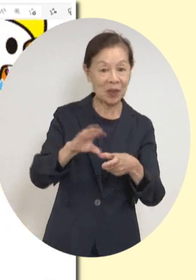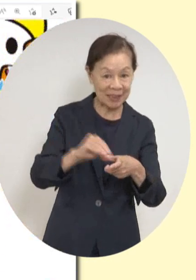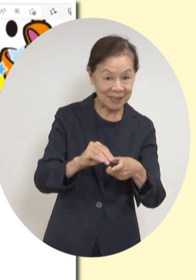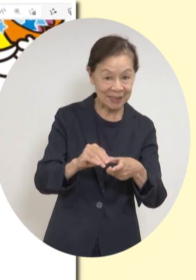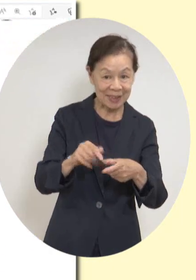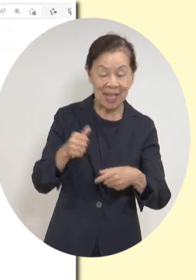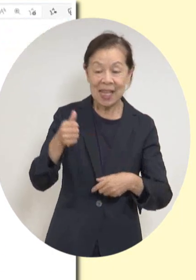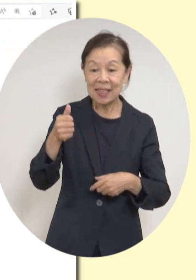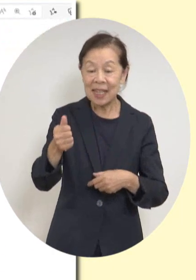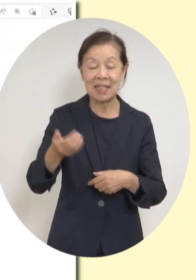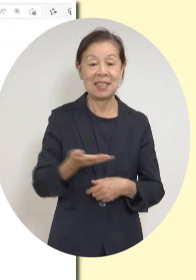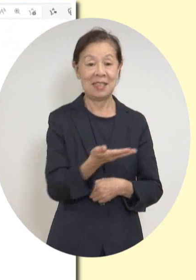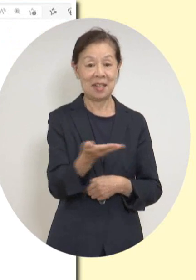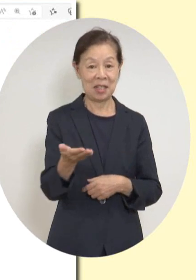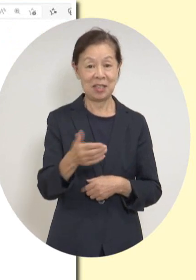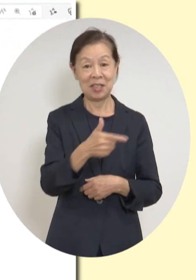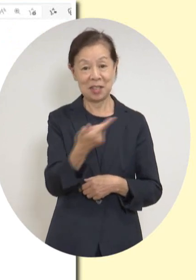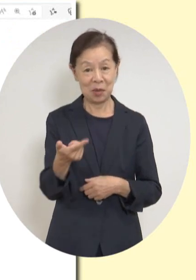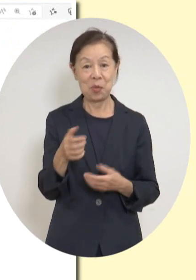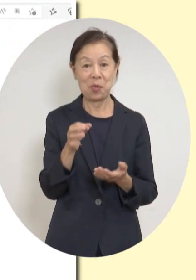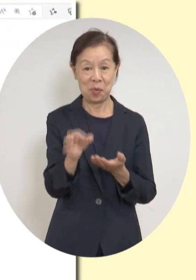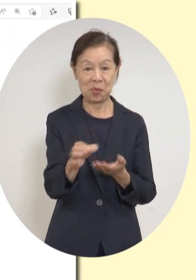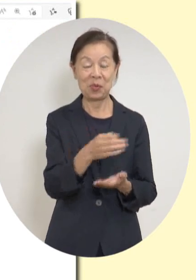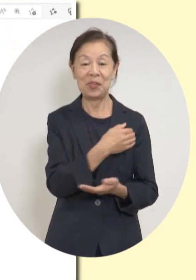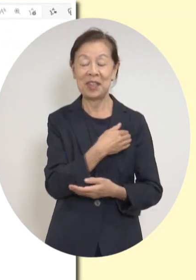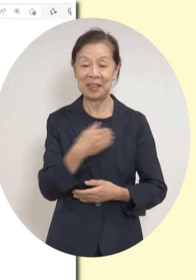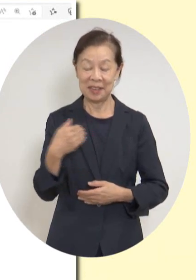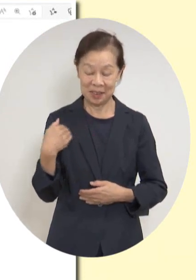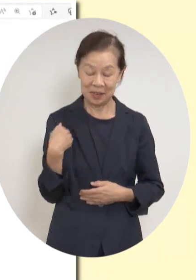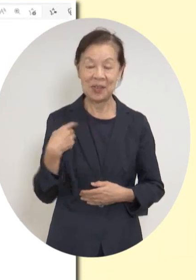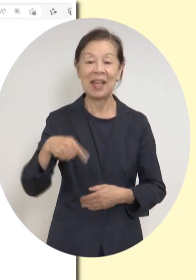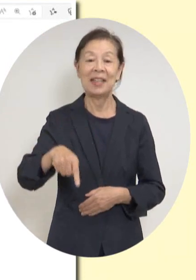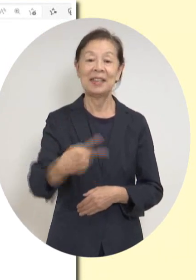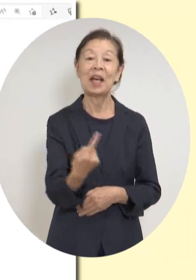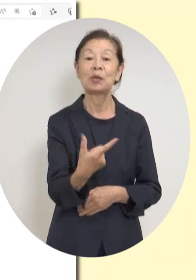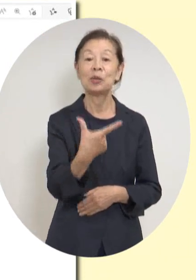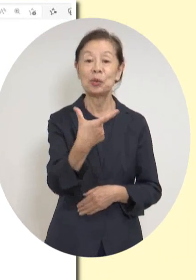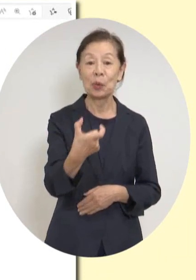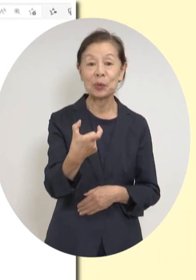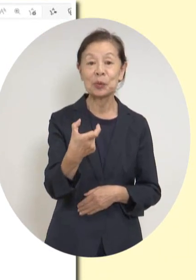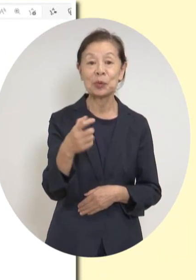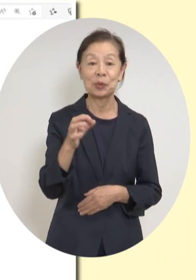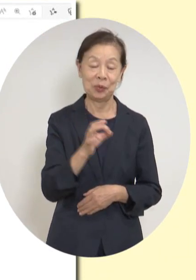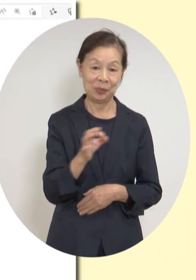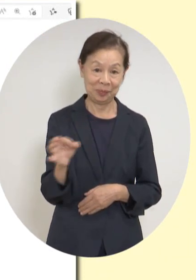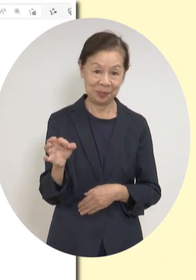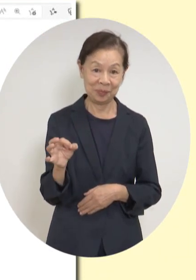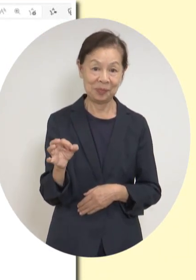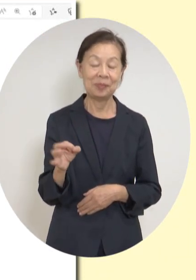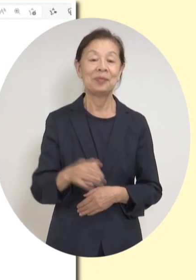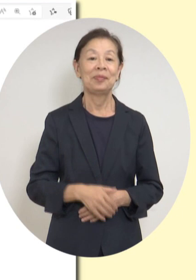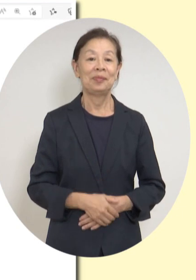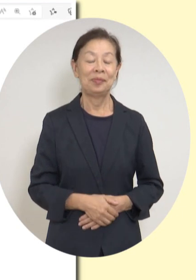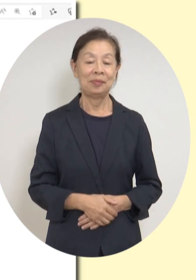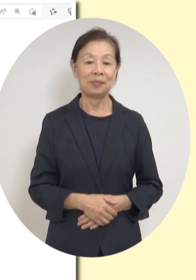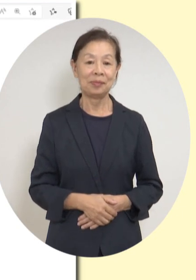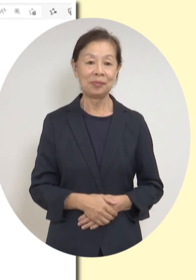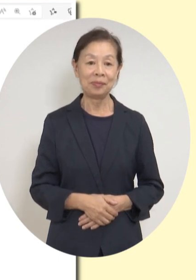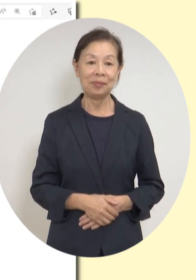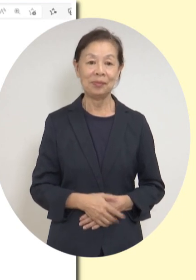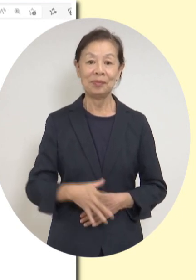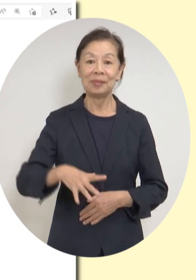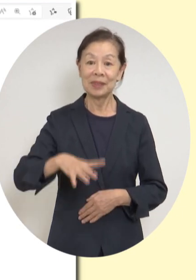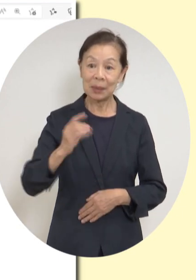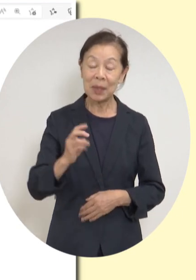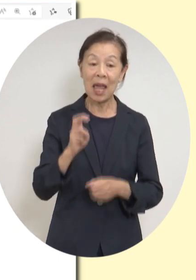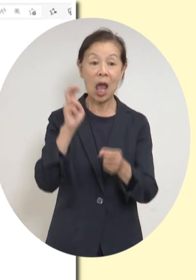レンジなど家事の時短につながるおよそ160点の家電などです。初回ログ